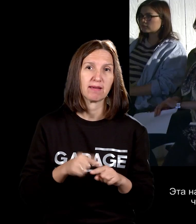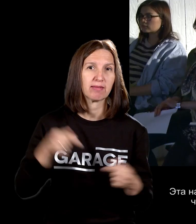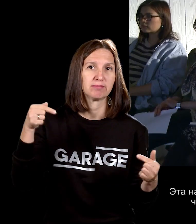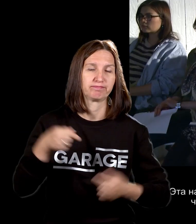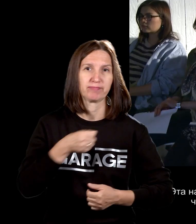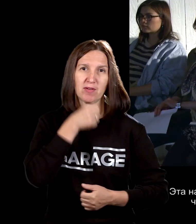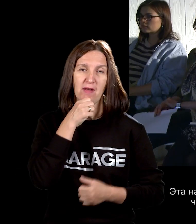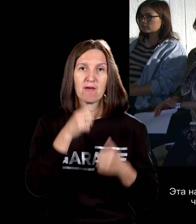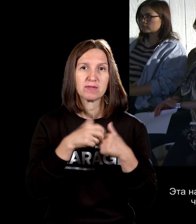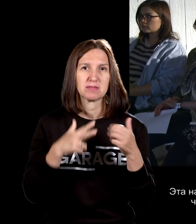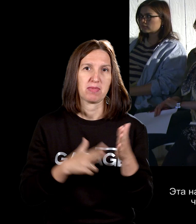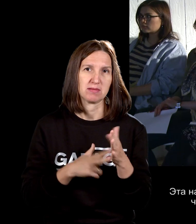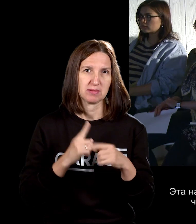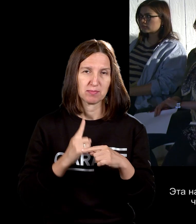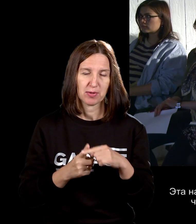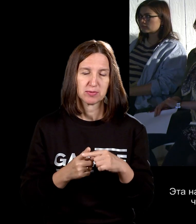что